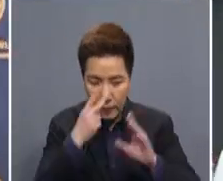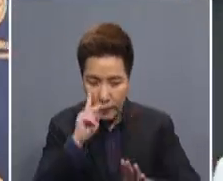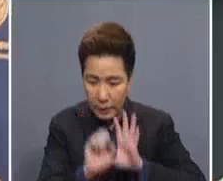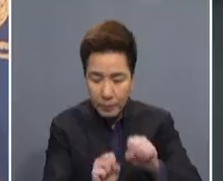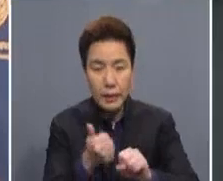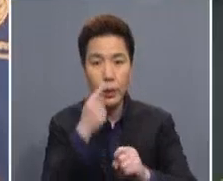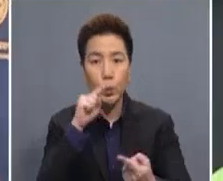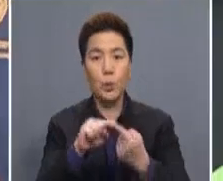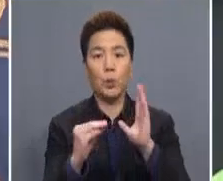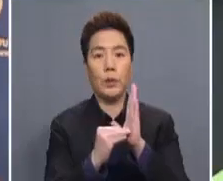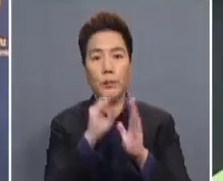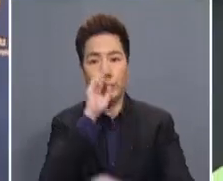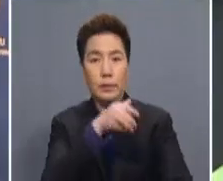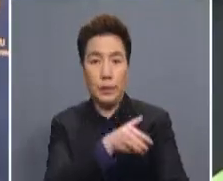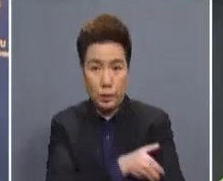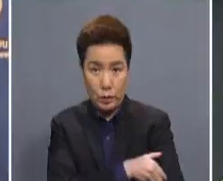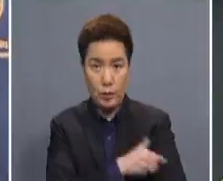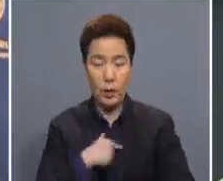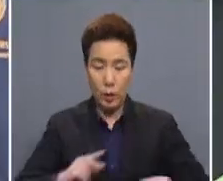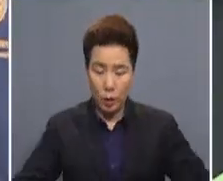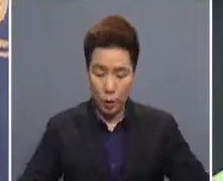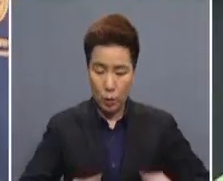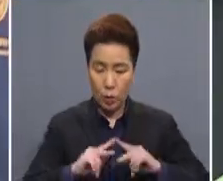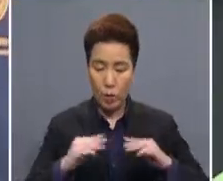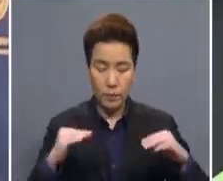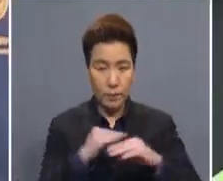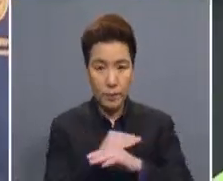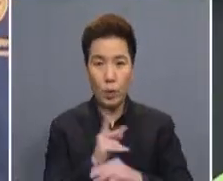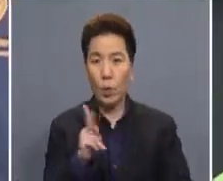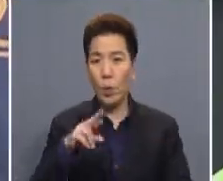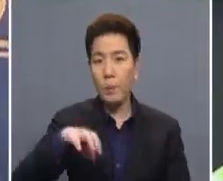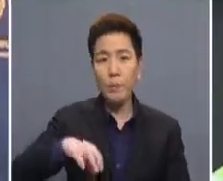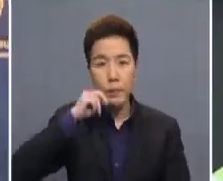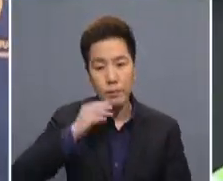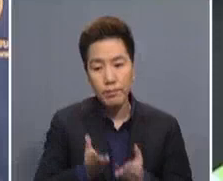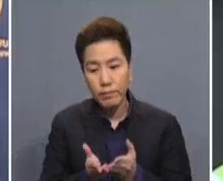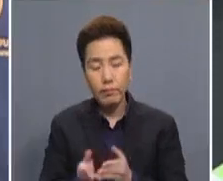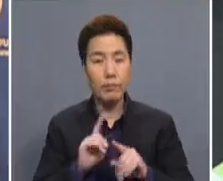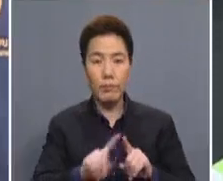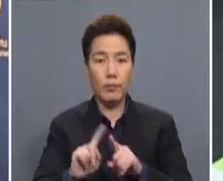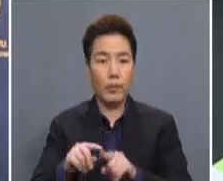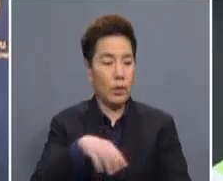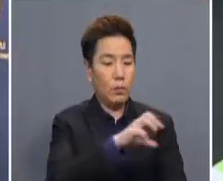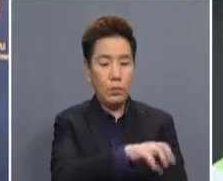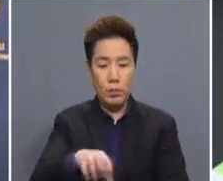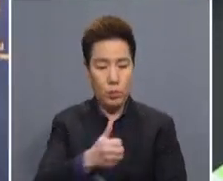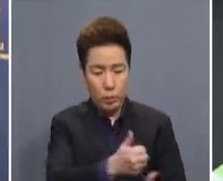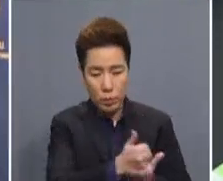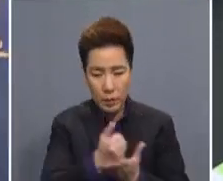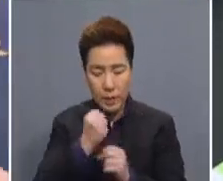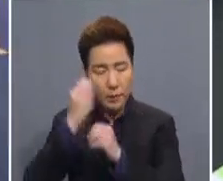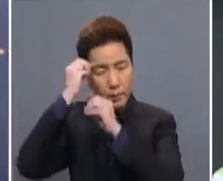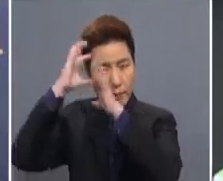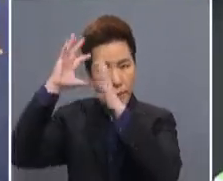นะขอบคุณคุณเลื่อนหานครก็ตัวเค้าจะคมนะผมเจ้าถ้าทุกคนทุกหน่วยงานที่ดำเนินการให้เป็น